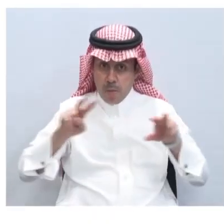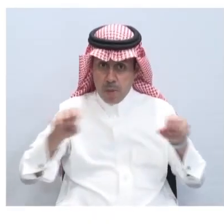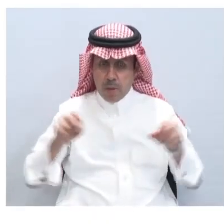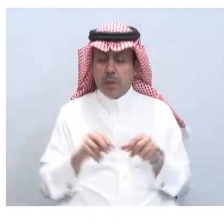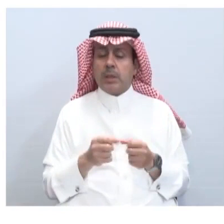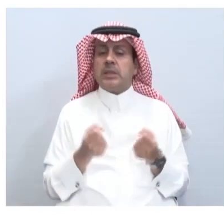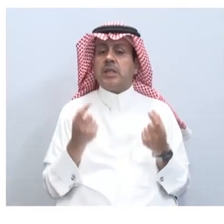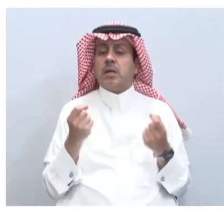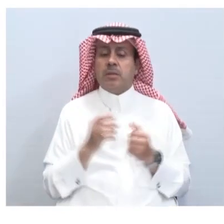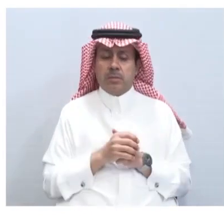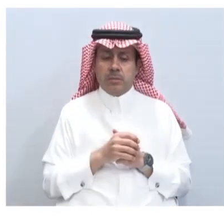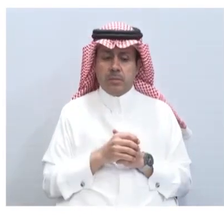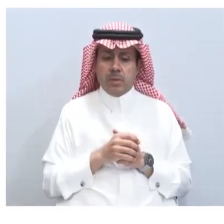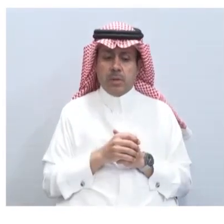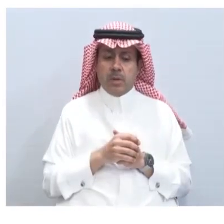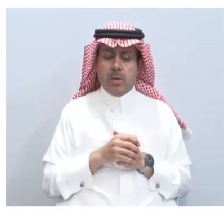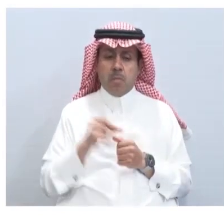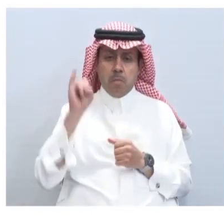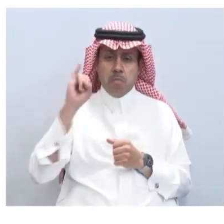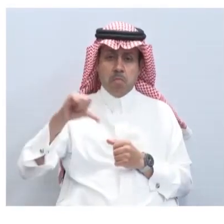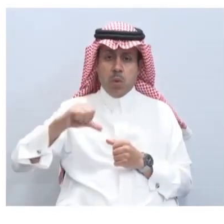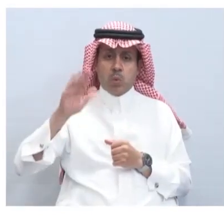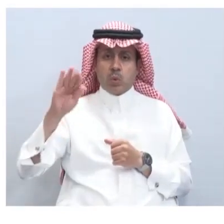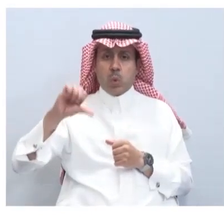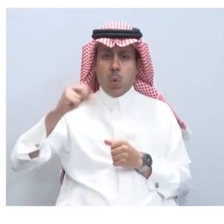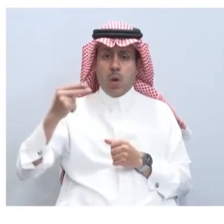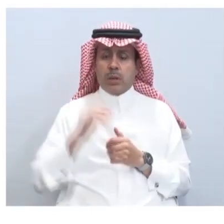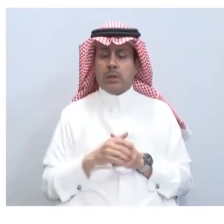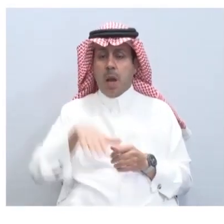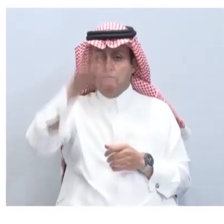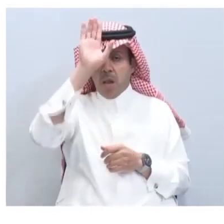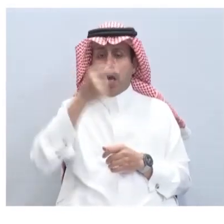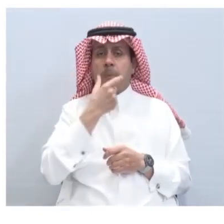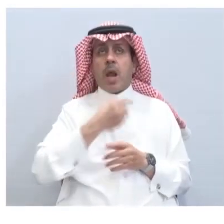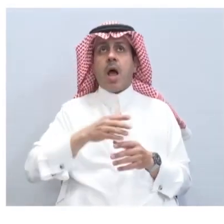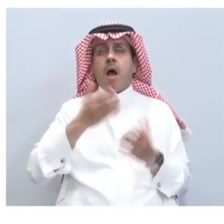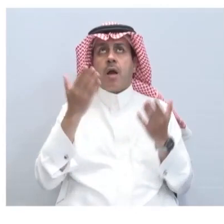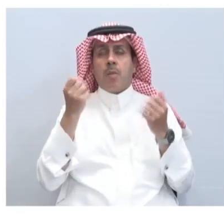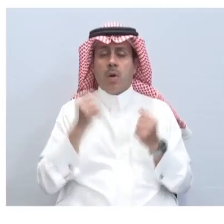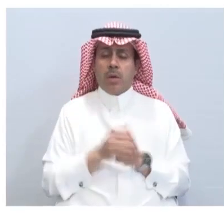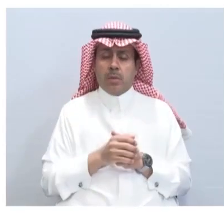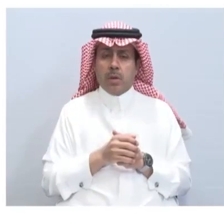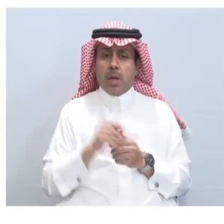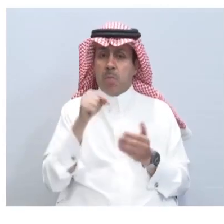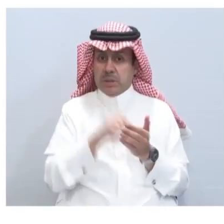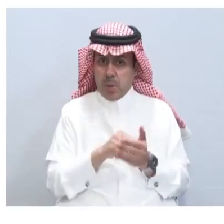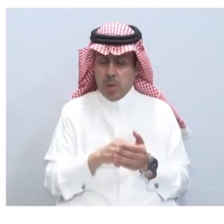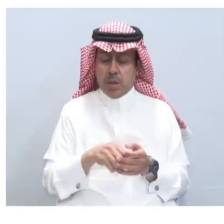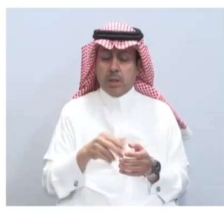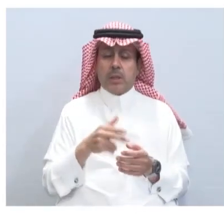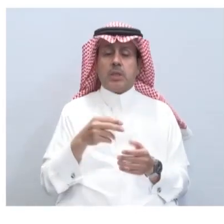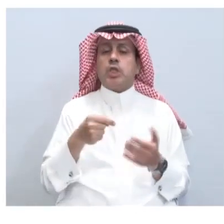هذا الانترنت هنالك موسوعه التي هي موسوعه الملك عبد الله بن عبد العزيز رحمه الله للمحتوى الصحي